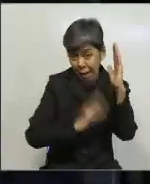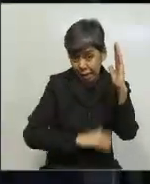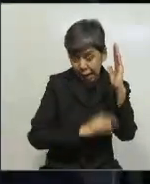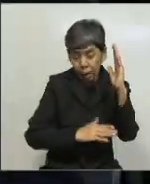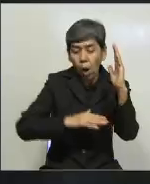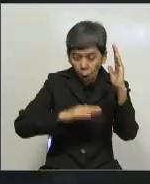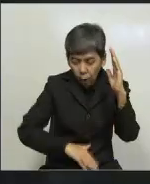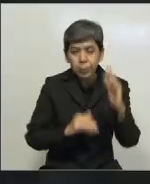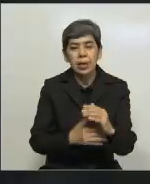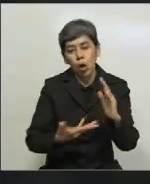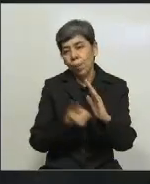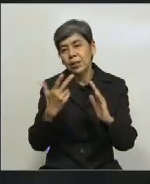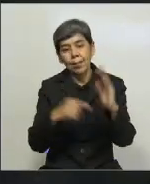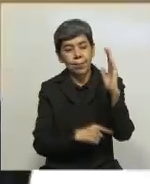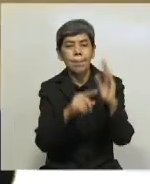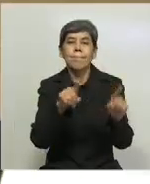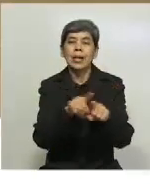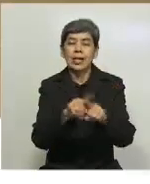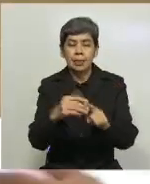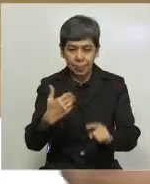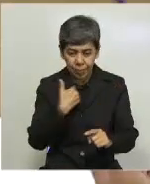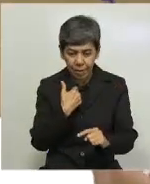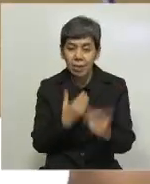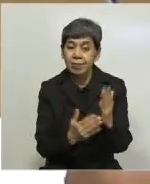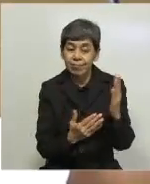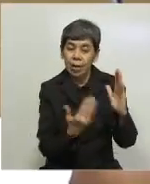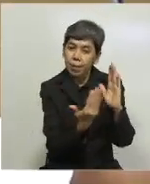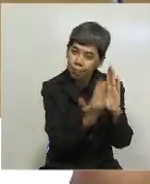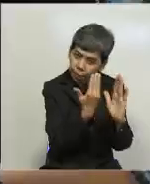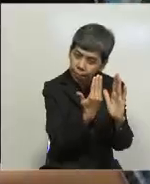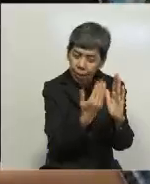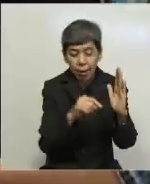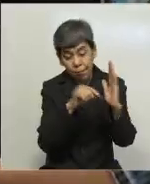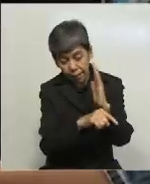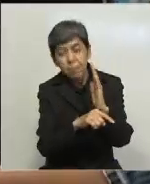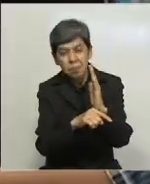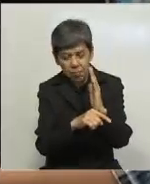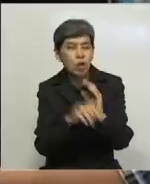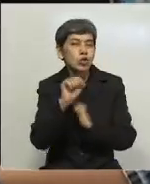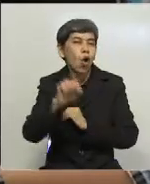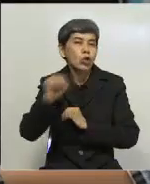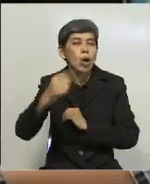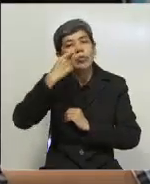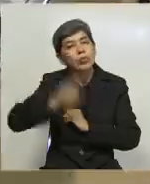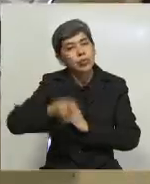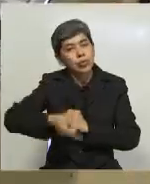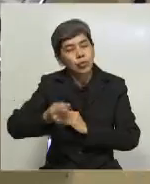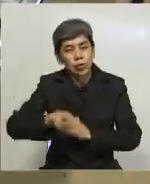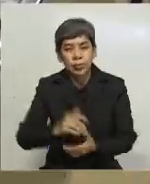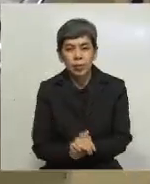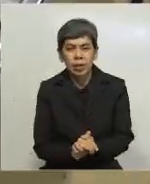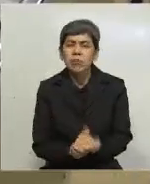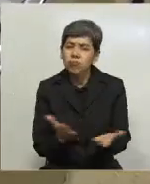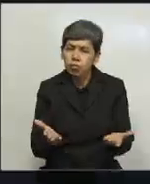รับลดลงมา3ที่นั่งเท่ากันมีเพียงภาคตะวันตกและภาคตะวันออกที่มีจำนวนส.ส.เท่าเดิม